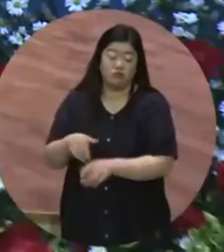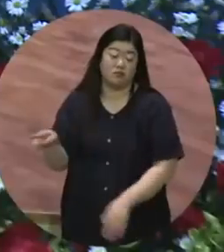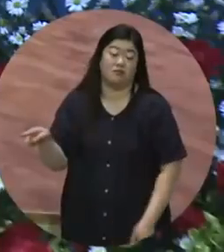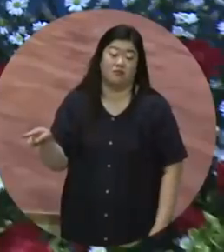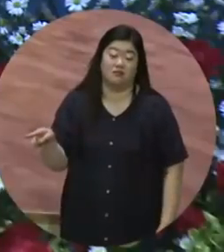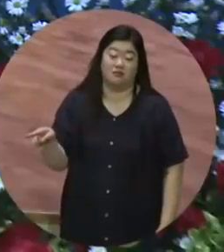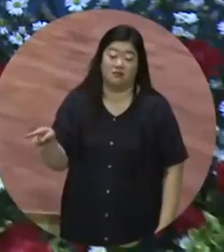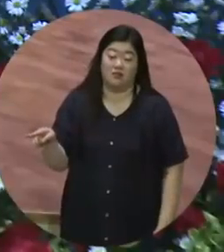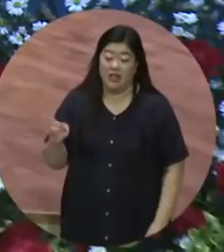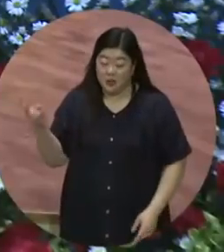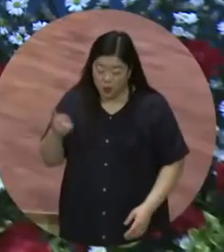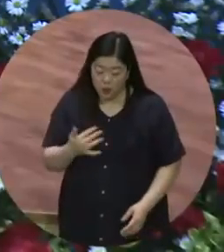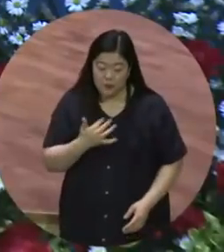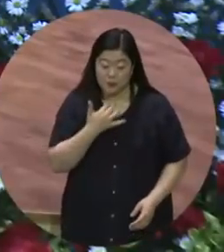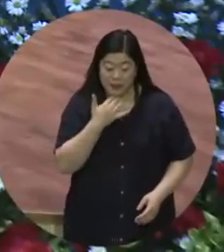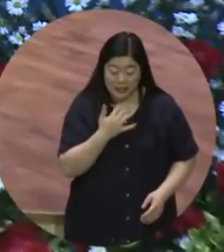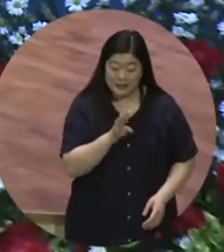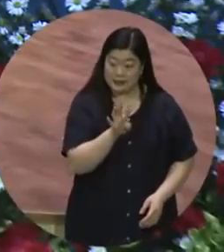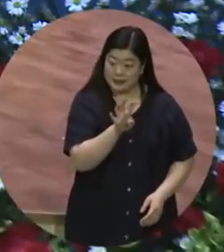그리고 자녀도 늦게 낳았다고.